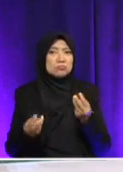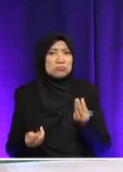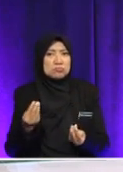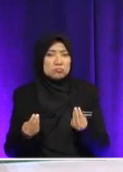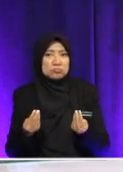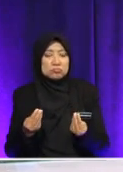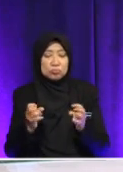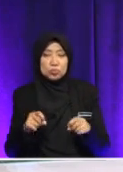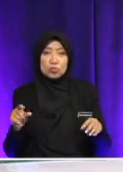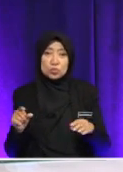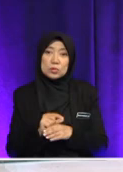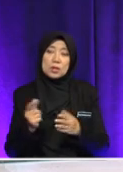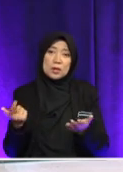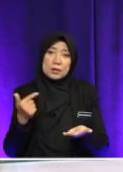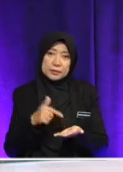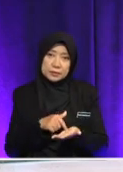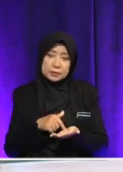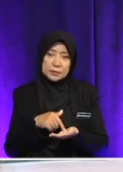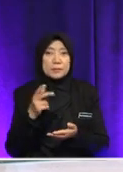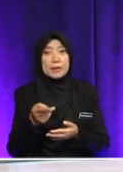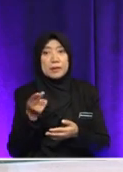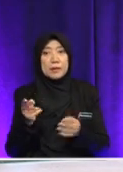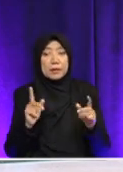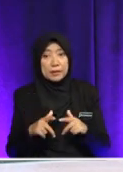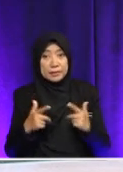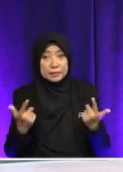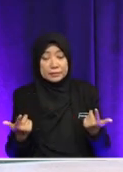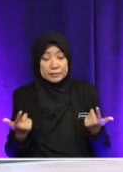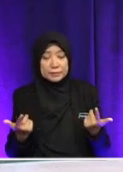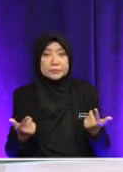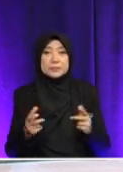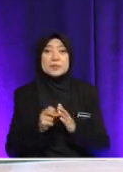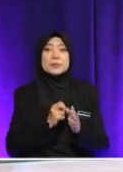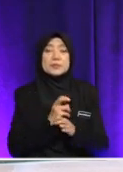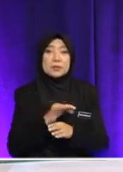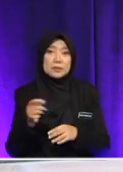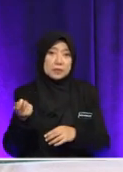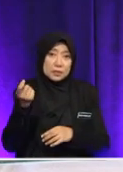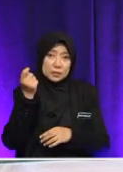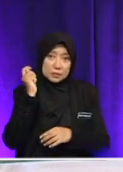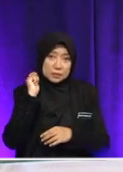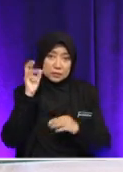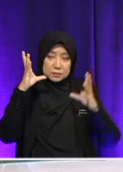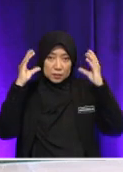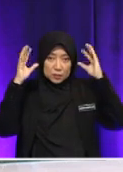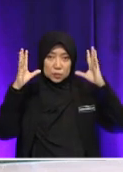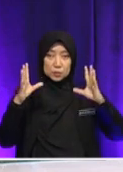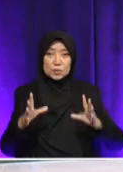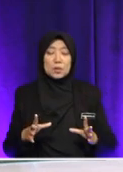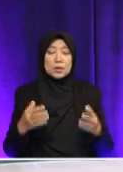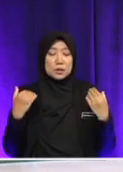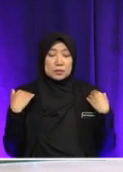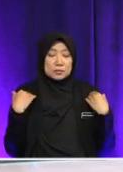mungkin boleh buat bahan lain oke Sebenarnya tadi saya sebut ada kita ada